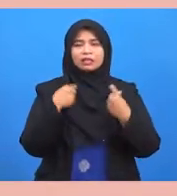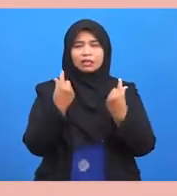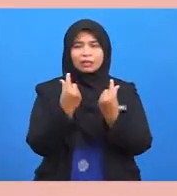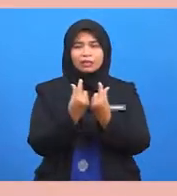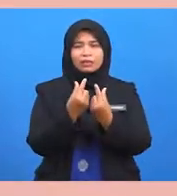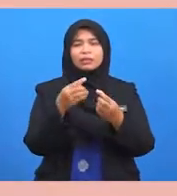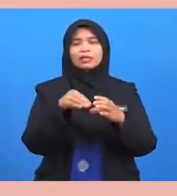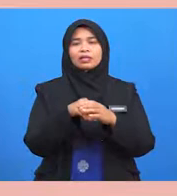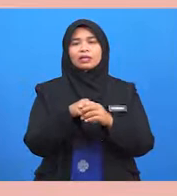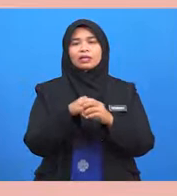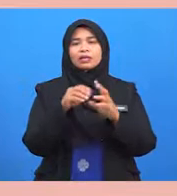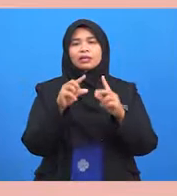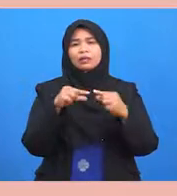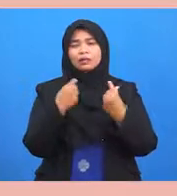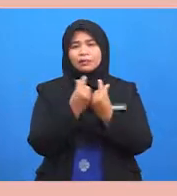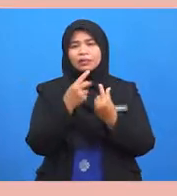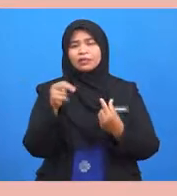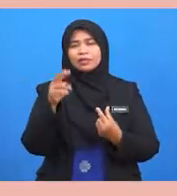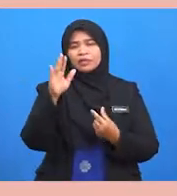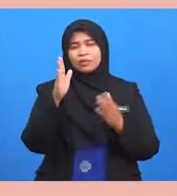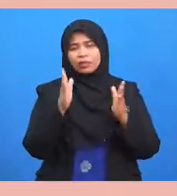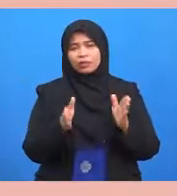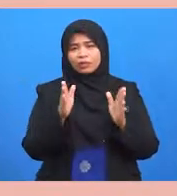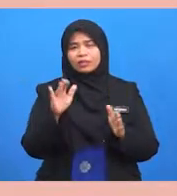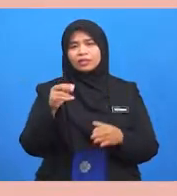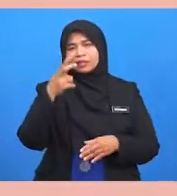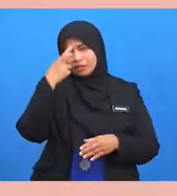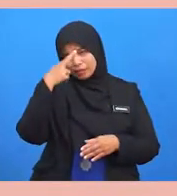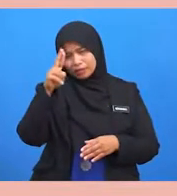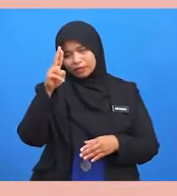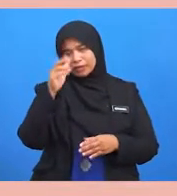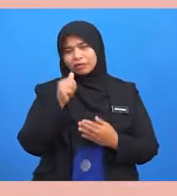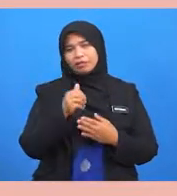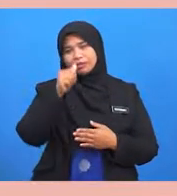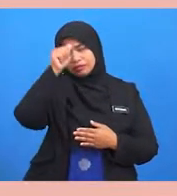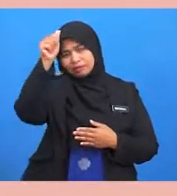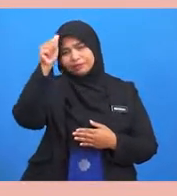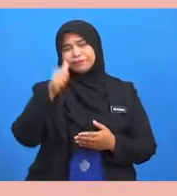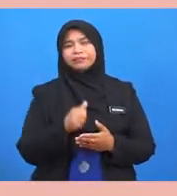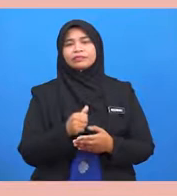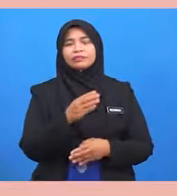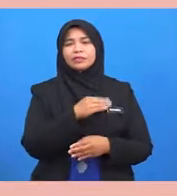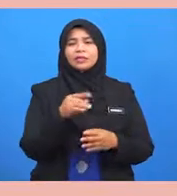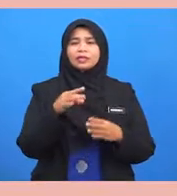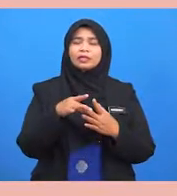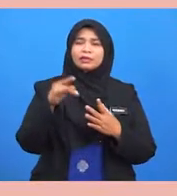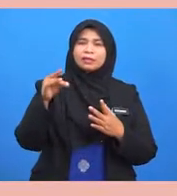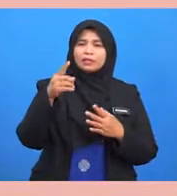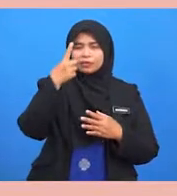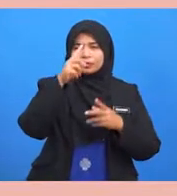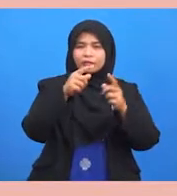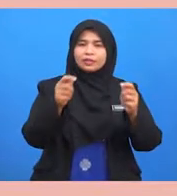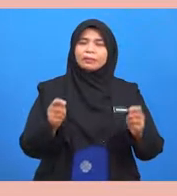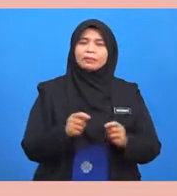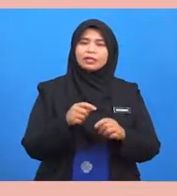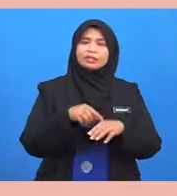golongan orang-orang yang diredai Allah dan terpilih ditempatkan di syurga